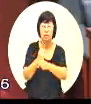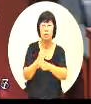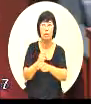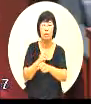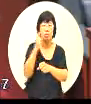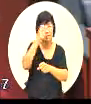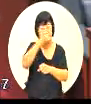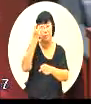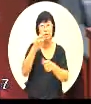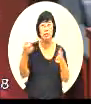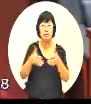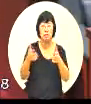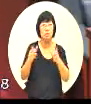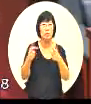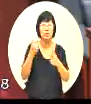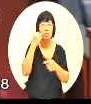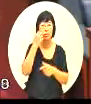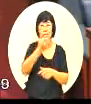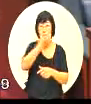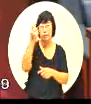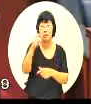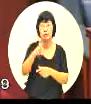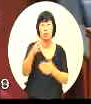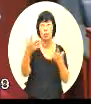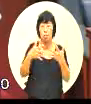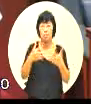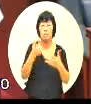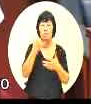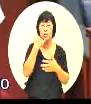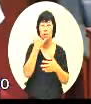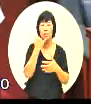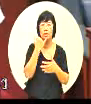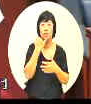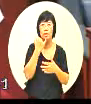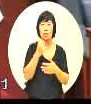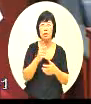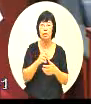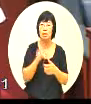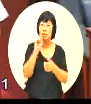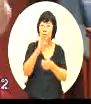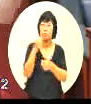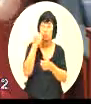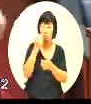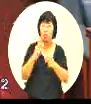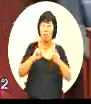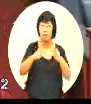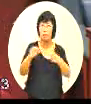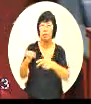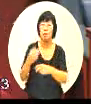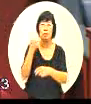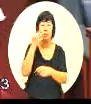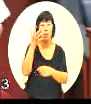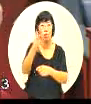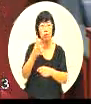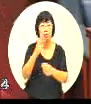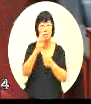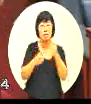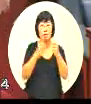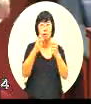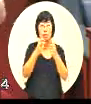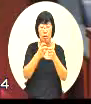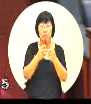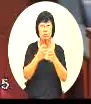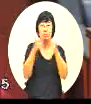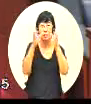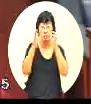要发现它是污染厂址，我就要求它改善，怎么可以等它来开发才做呢？如果它要二十年才开发，那等于一个